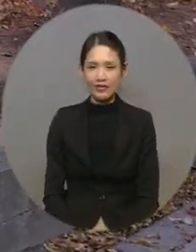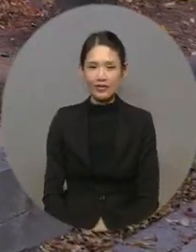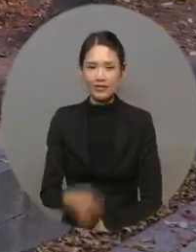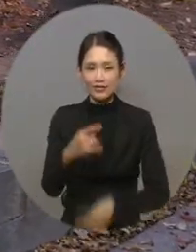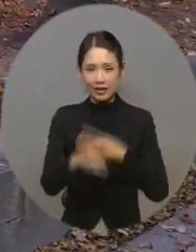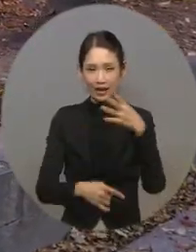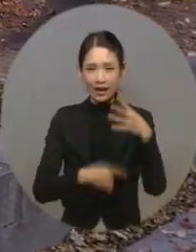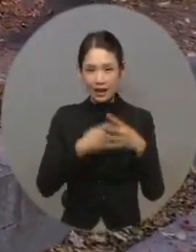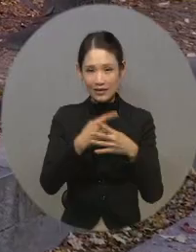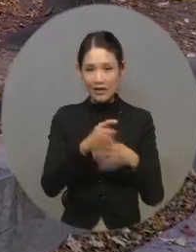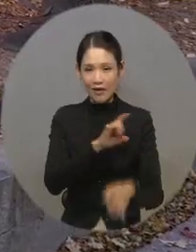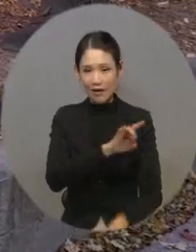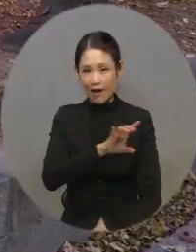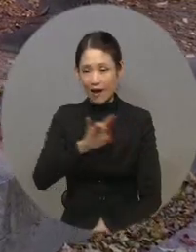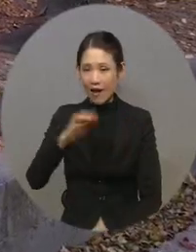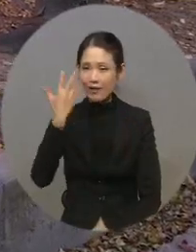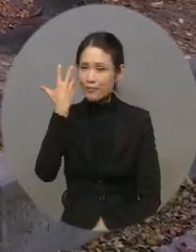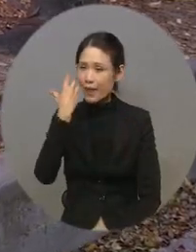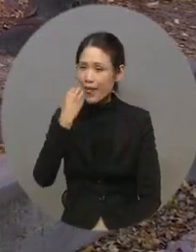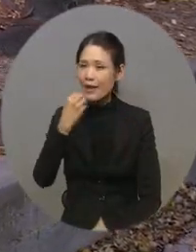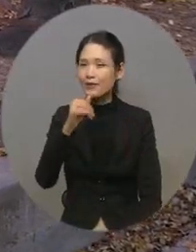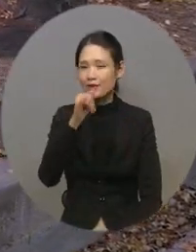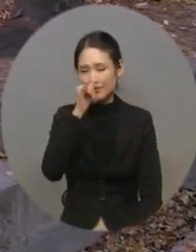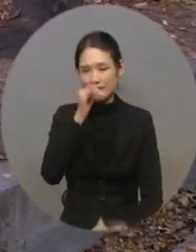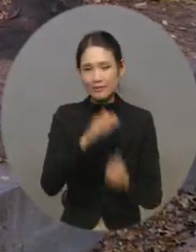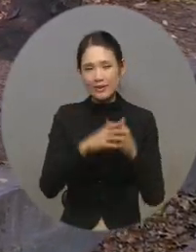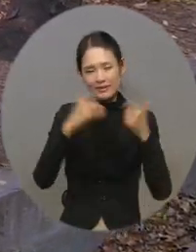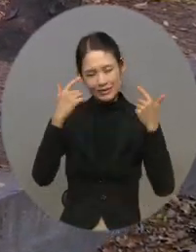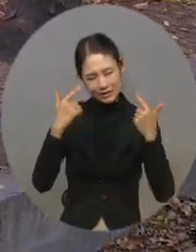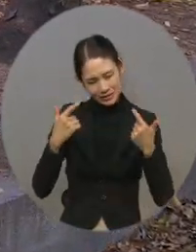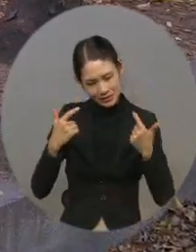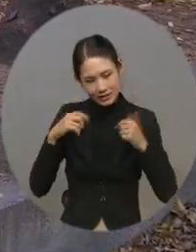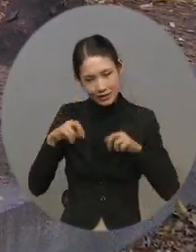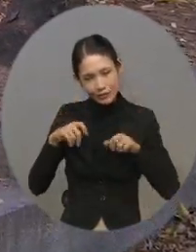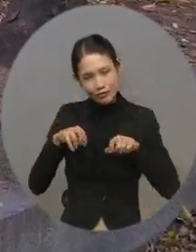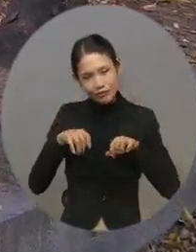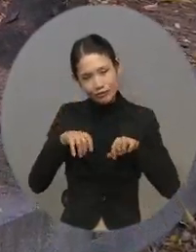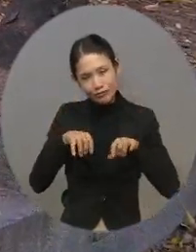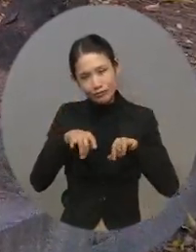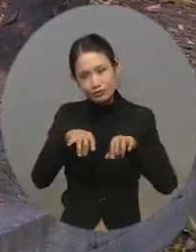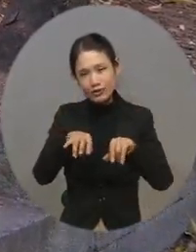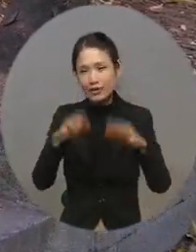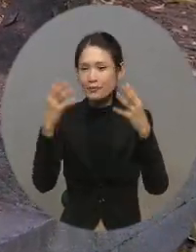계절별로 다른 매력을 느낄 수 있어 늘 사람들의 발길이 끊이지 않는다고 합니다.